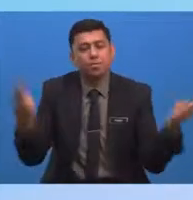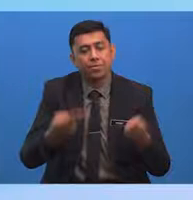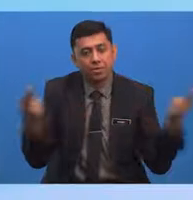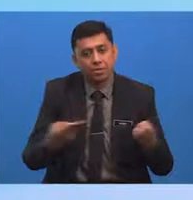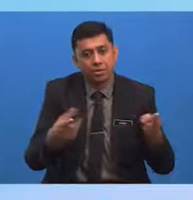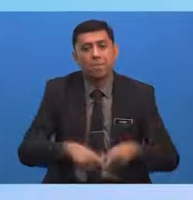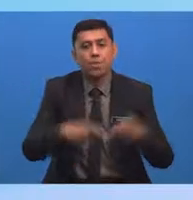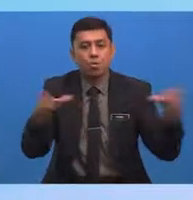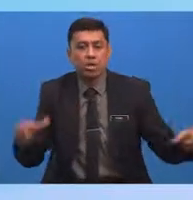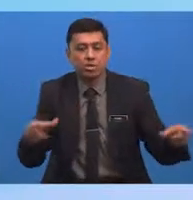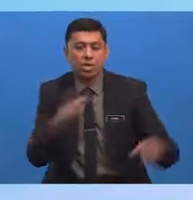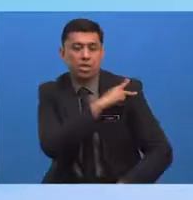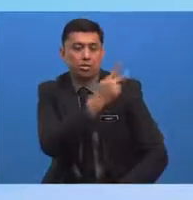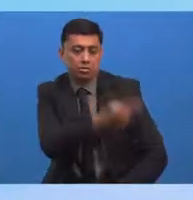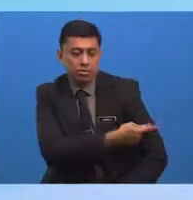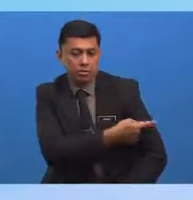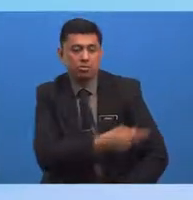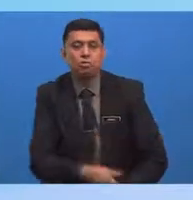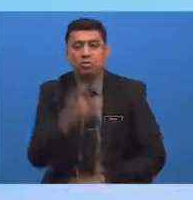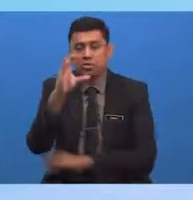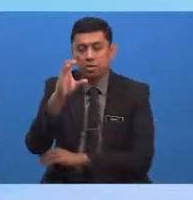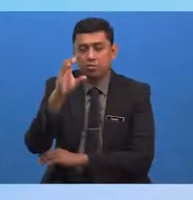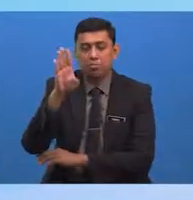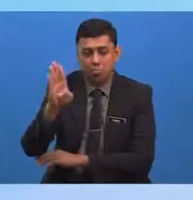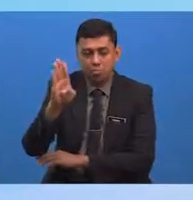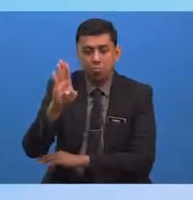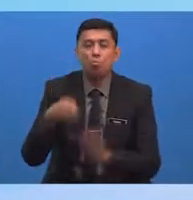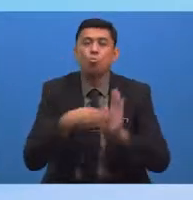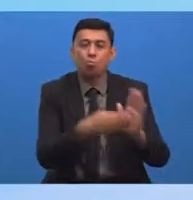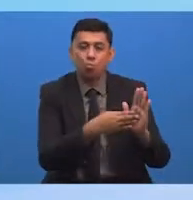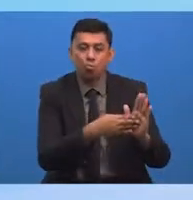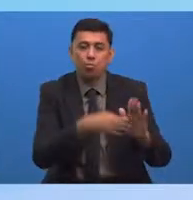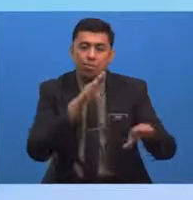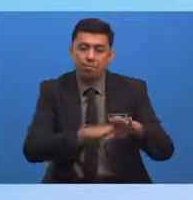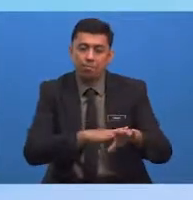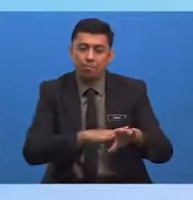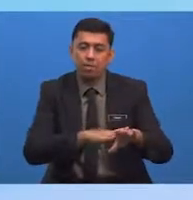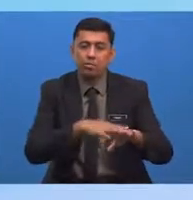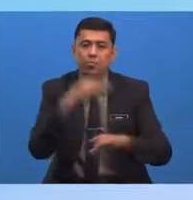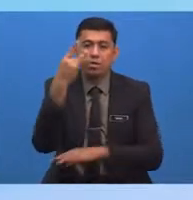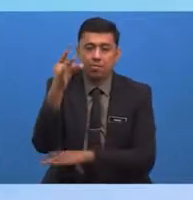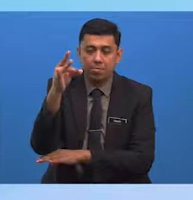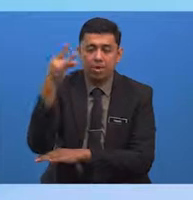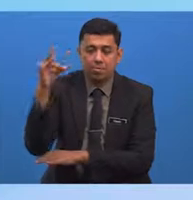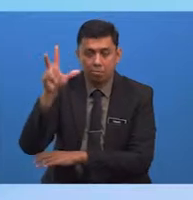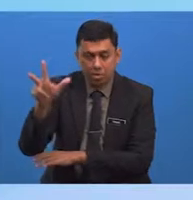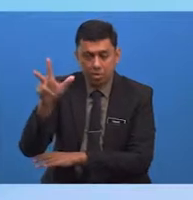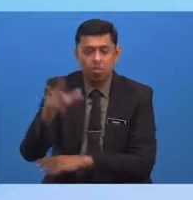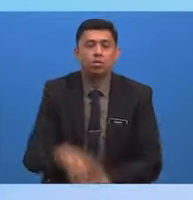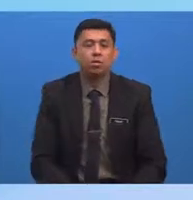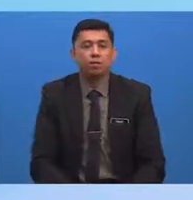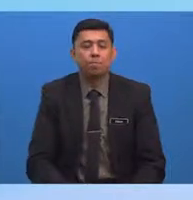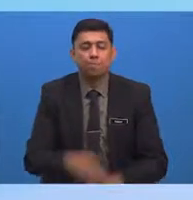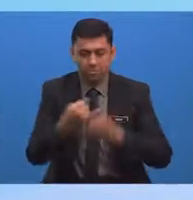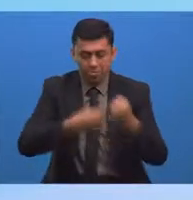Usaha perluasan kuasa diteruskan oleh Charles Brooke. Buktinya, pada tahun 1883,